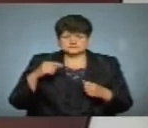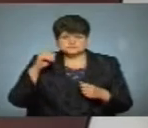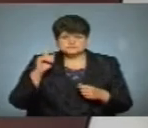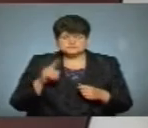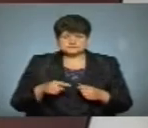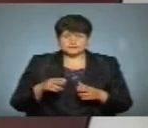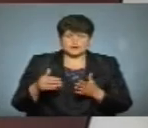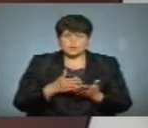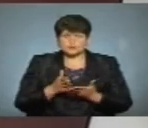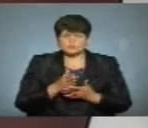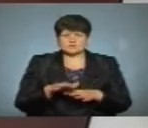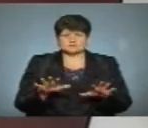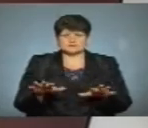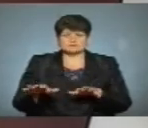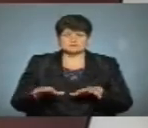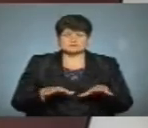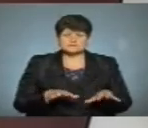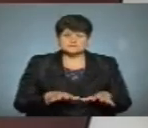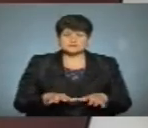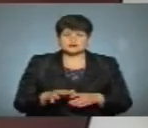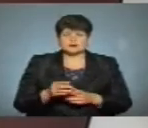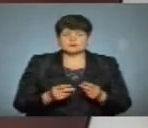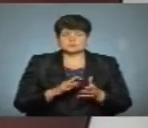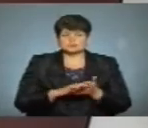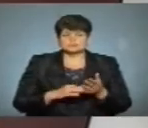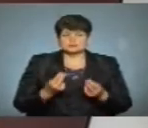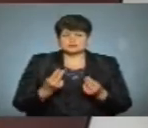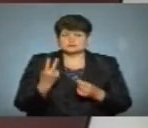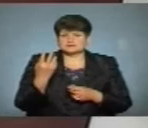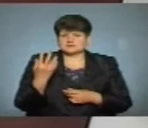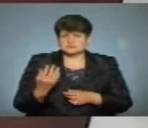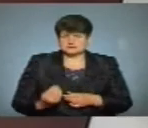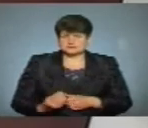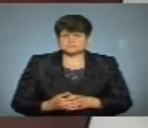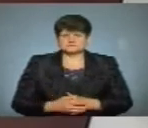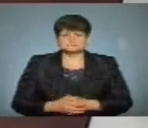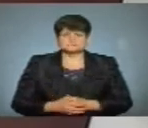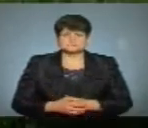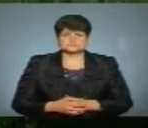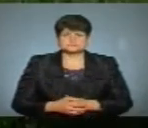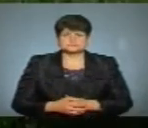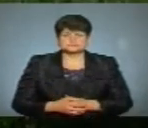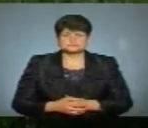та орієнтування на місцевості. Тривали ігри 2 дні, як це було, Марія Котенко бачила.